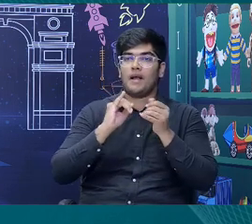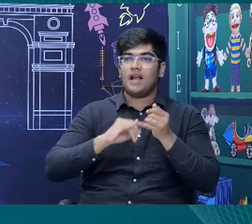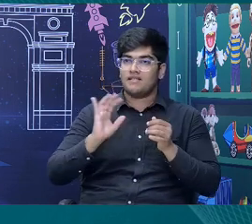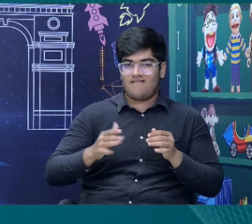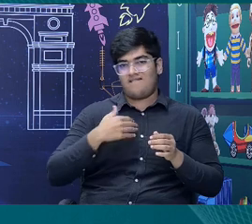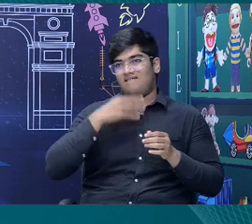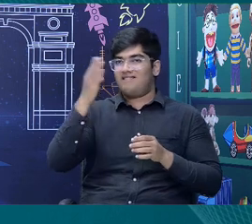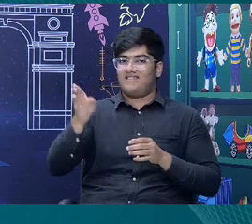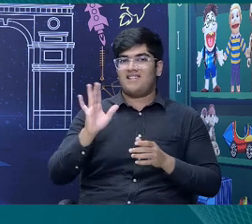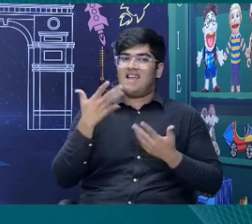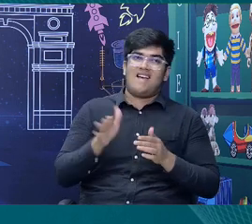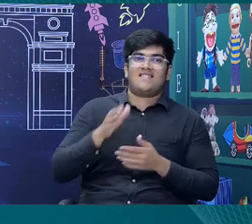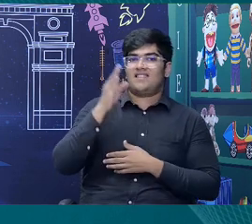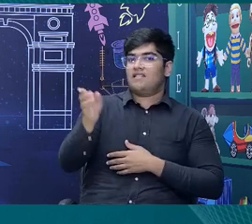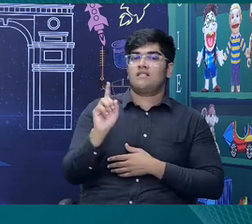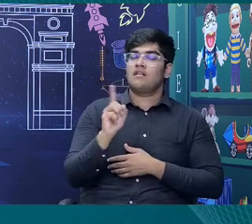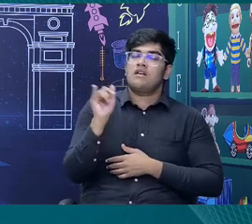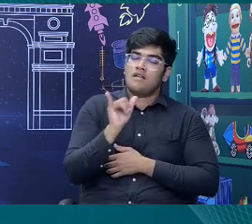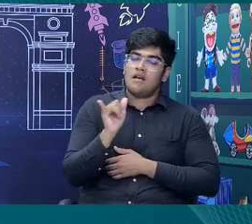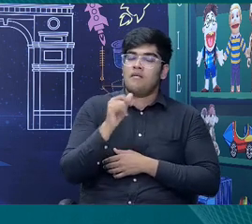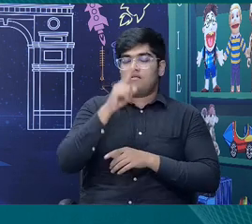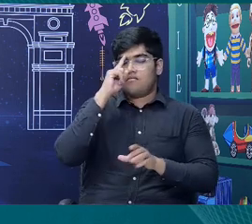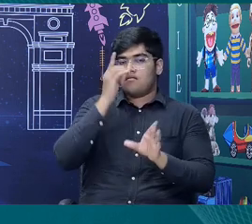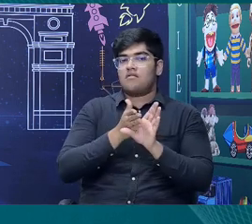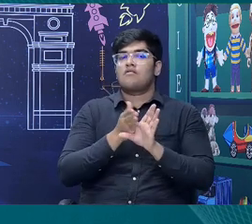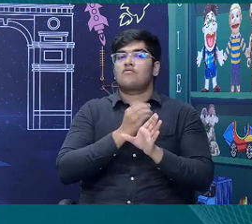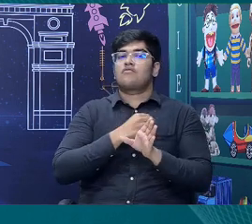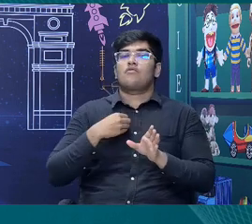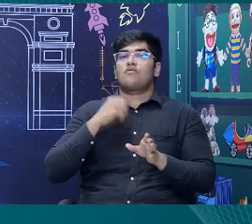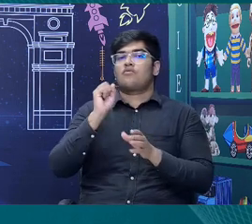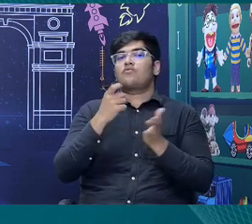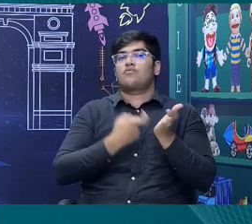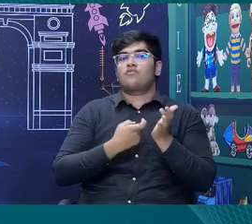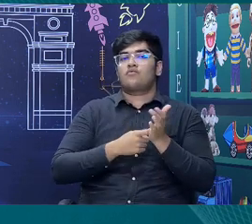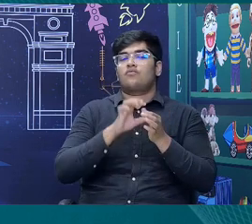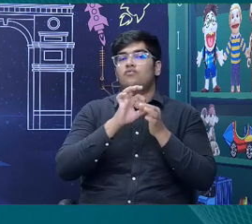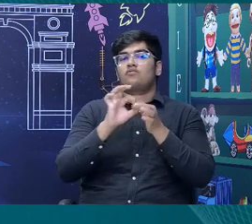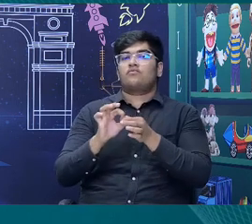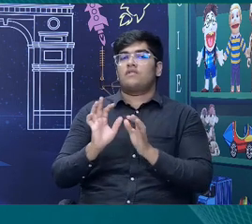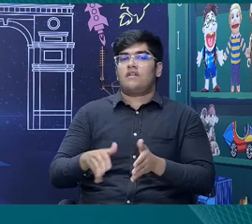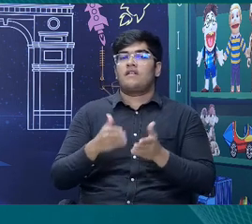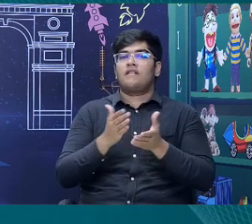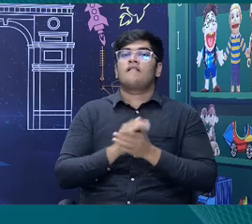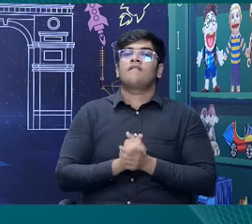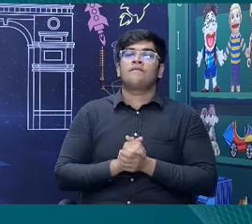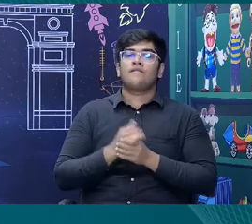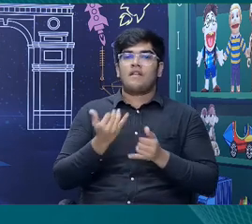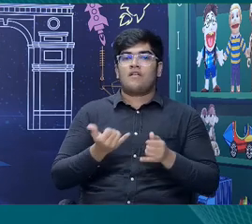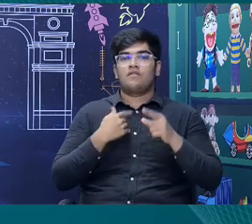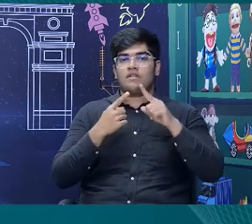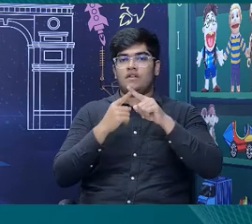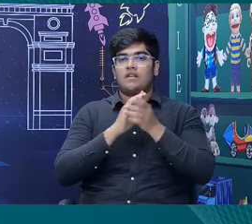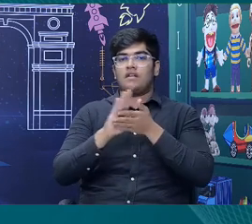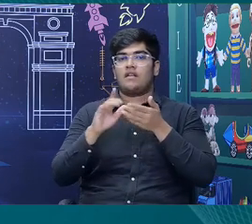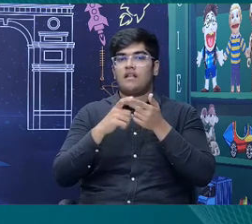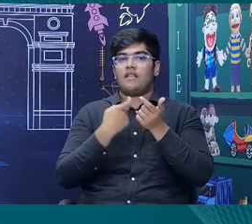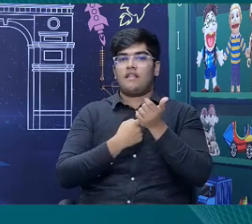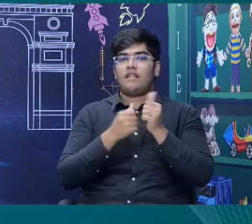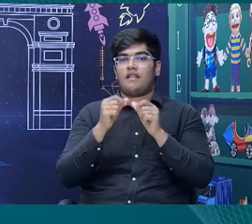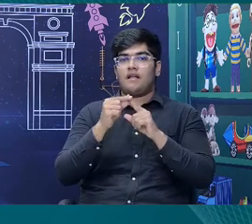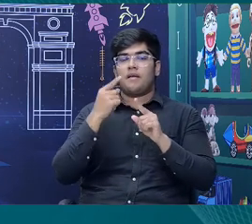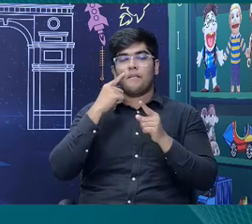चीजें हैं जब हम थ की बात करते हैं राइट और जब हम थेरेपी की बात कर रहे हैं और जब हम बात करते हैं कि हम